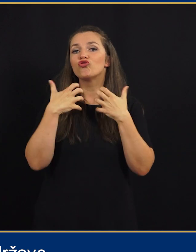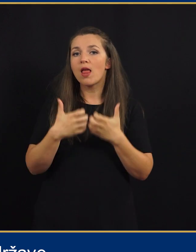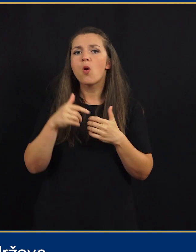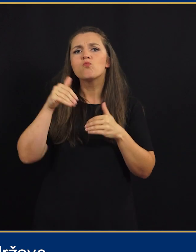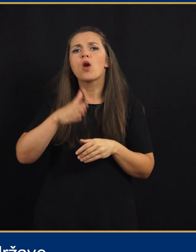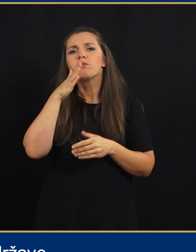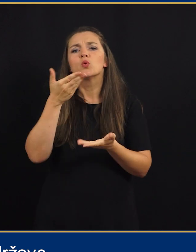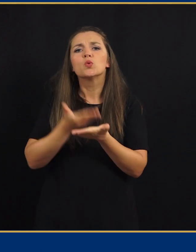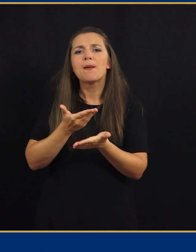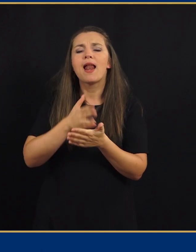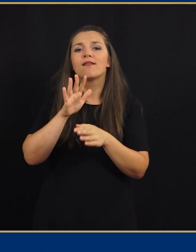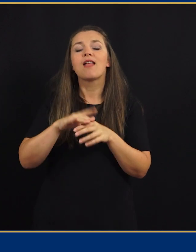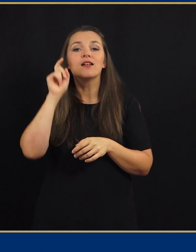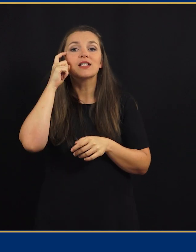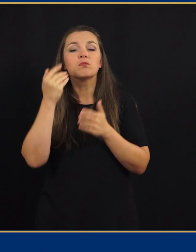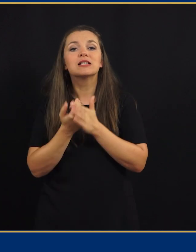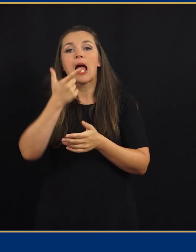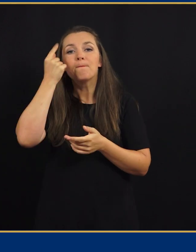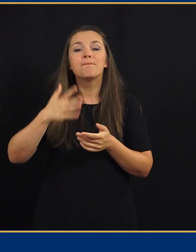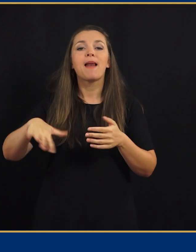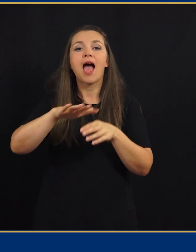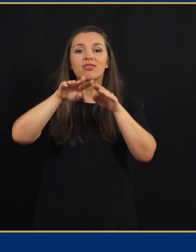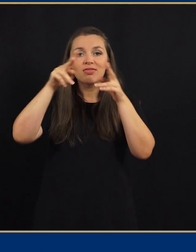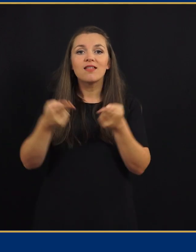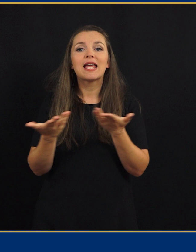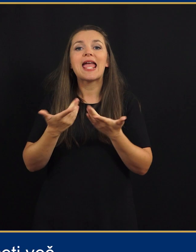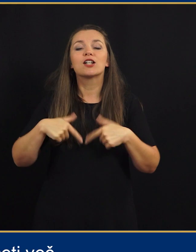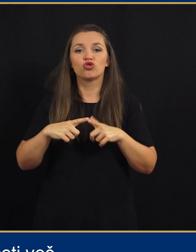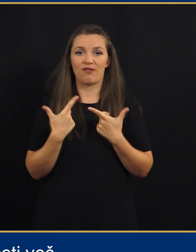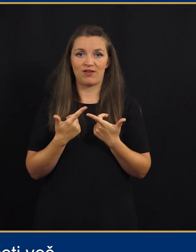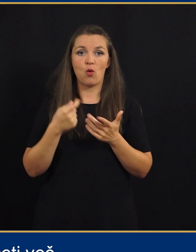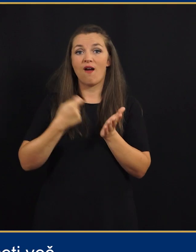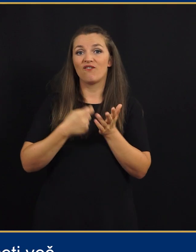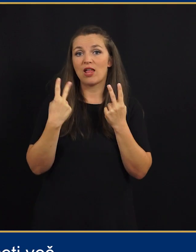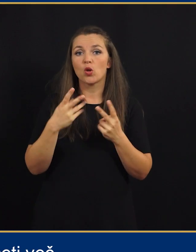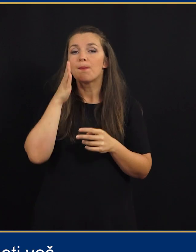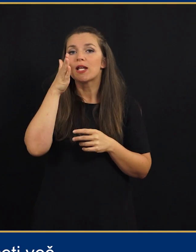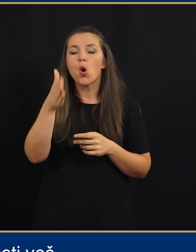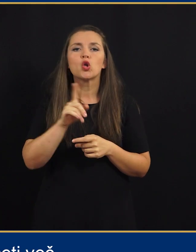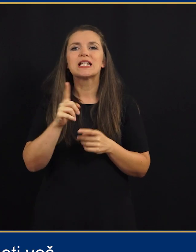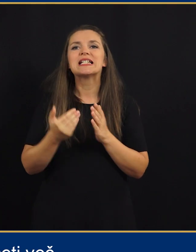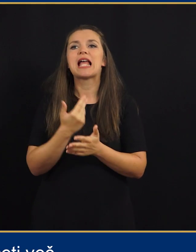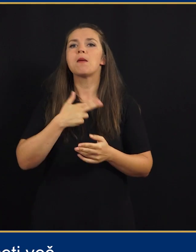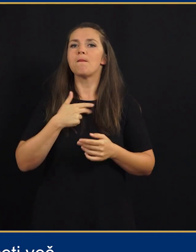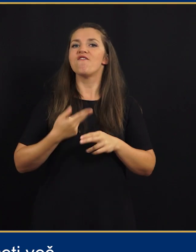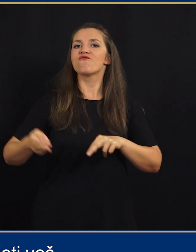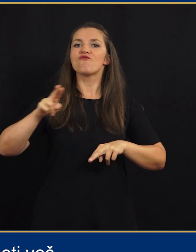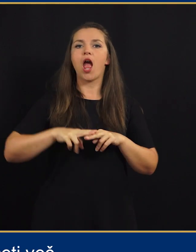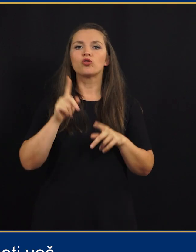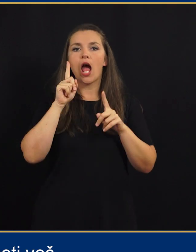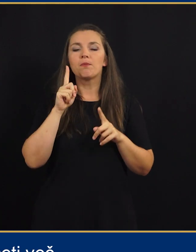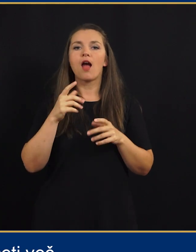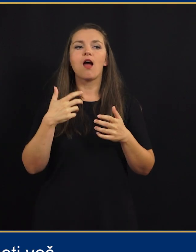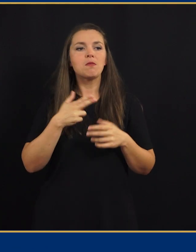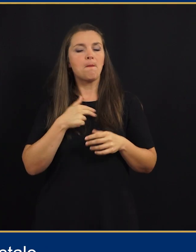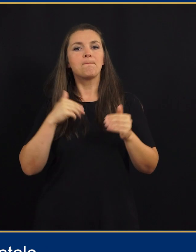pa mora biti utemeljen na skrbi za planet, na katerem živimo. Vrednota prihodnosti ne bo imeti več, ampak imeti manj, a